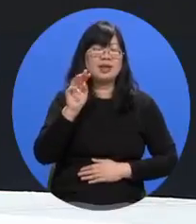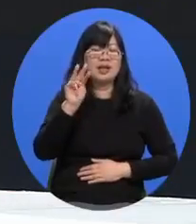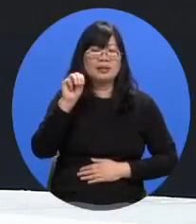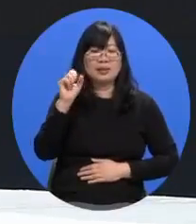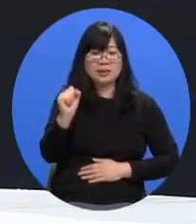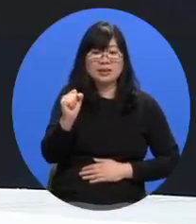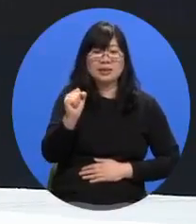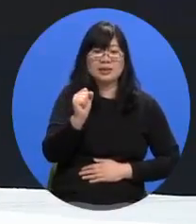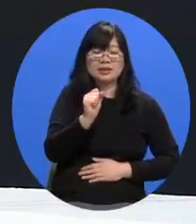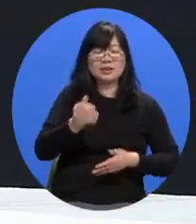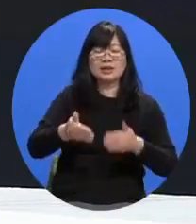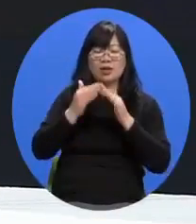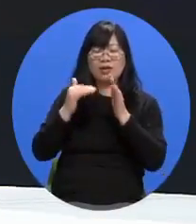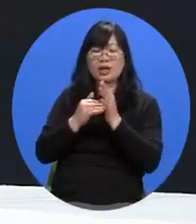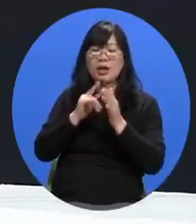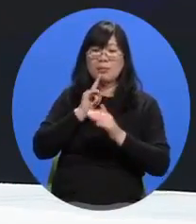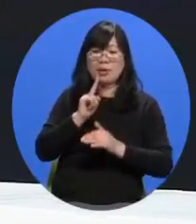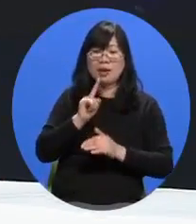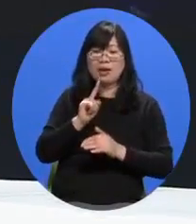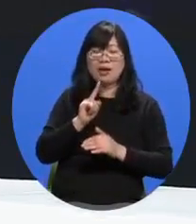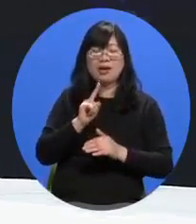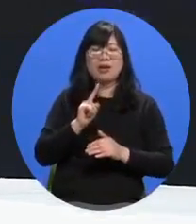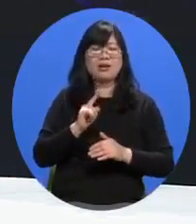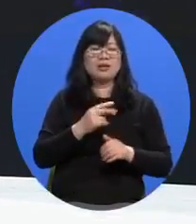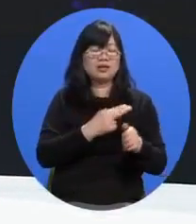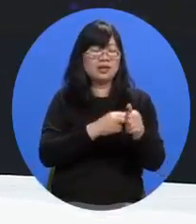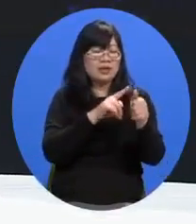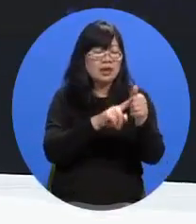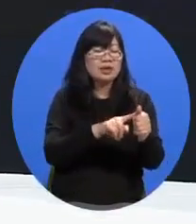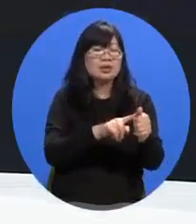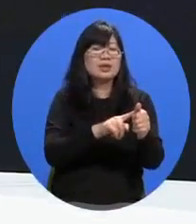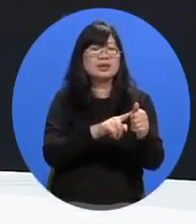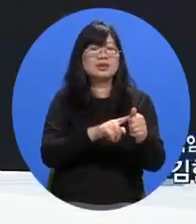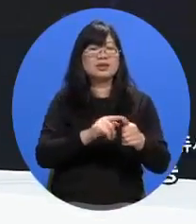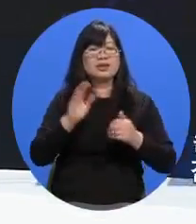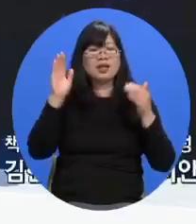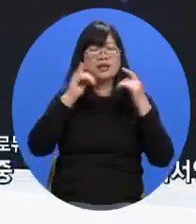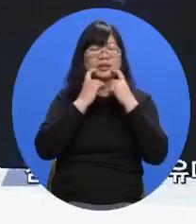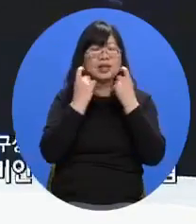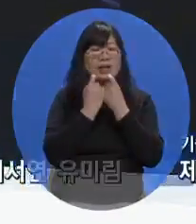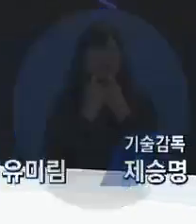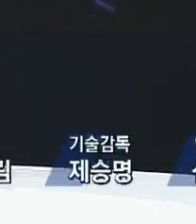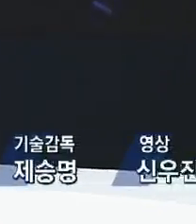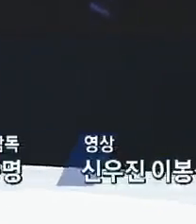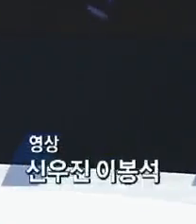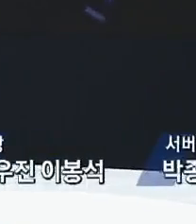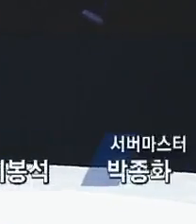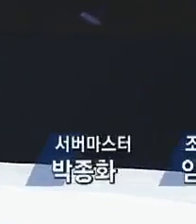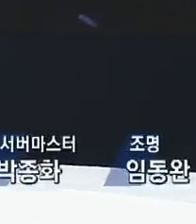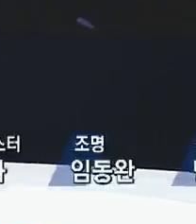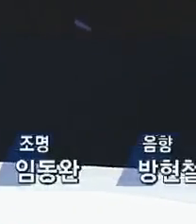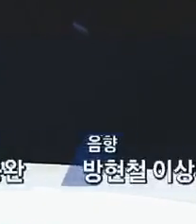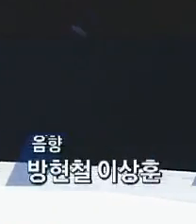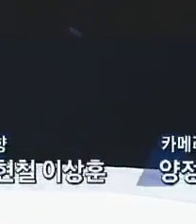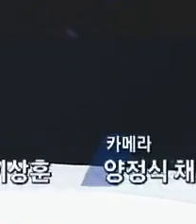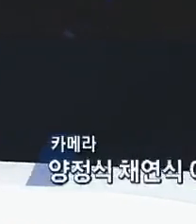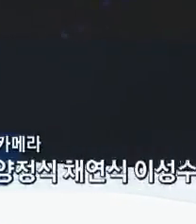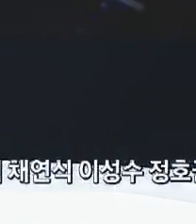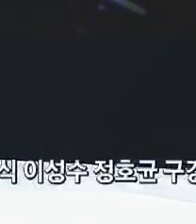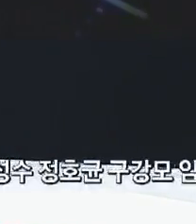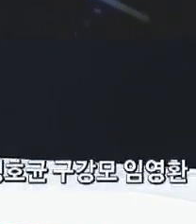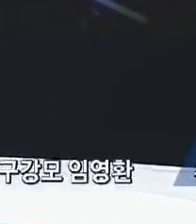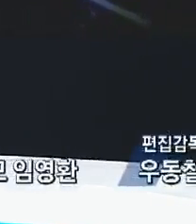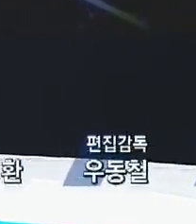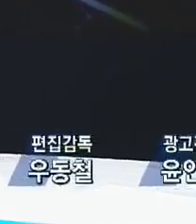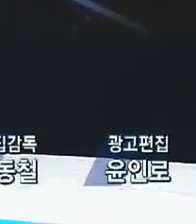있었다고 그는 말을 했는데요. 그만큼 선생님은 학생 개인에 대한 것은 물론 사회에 미치는 영향이